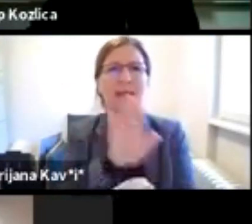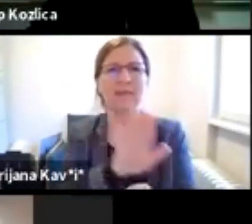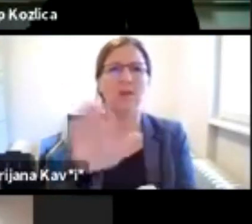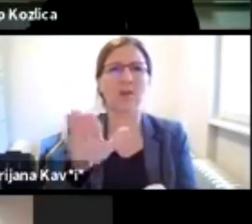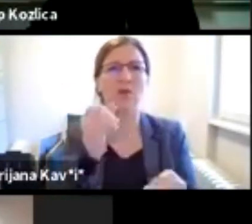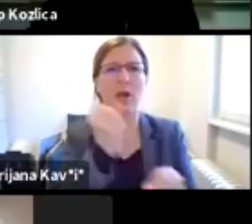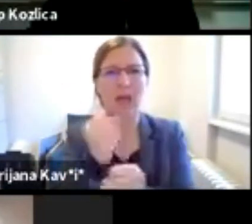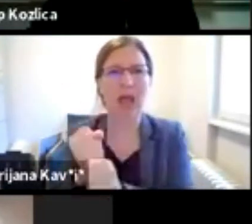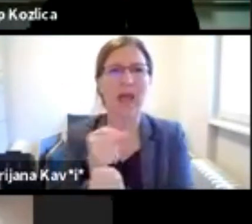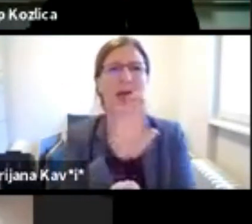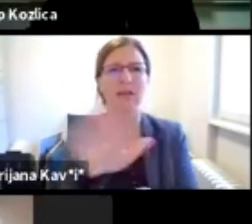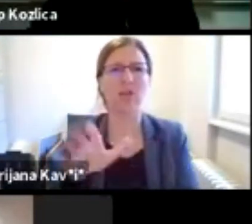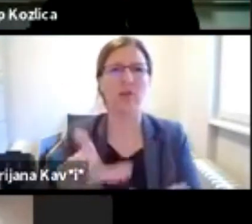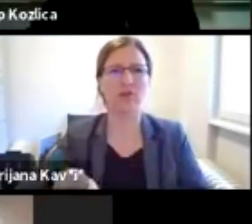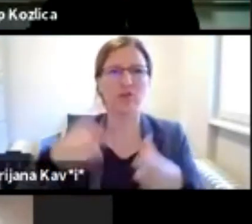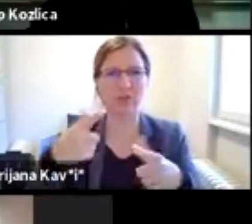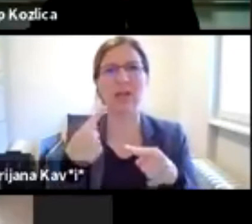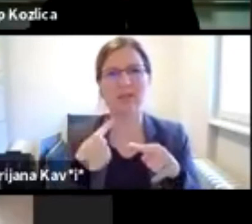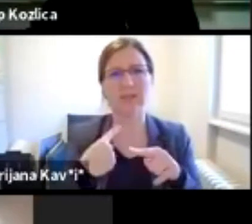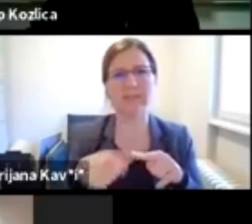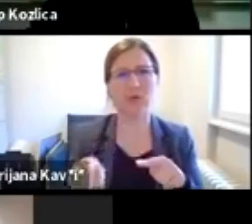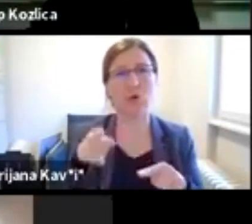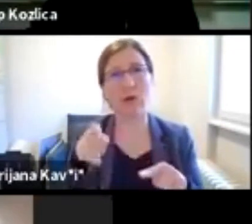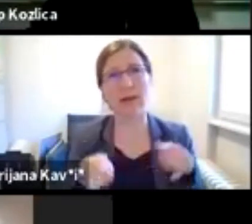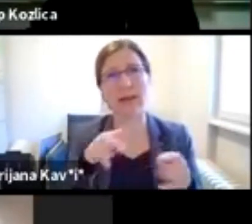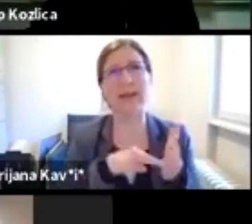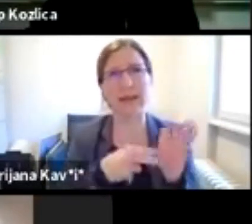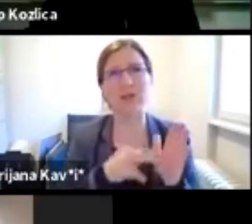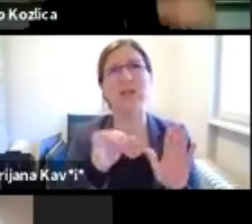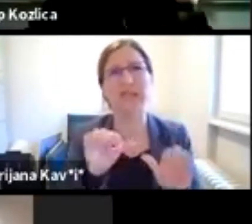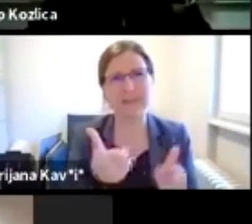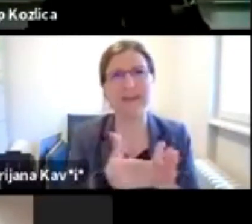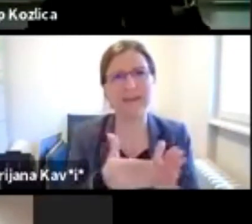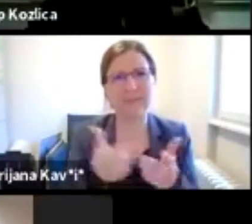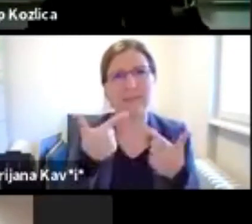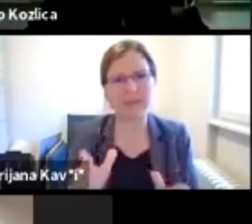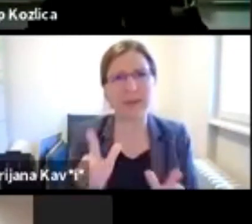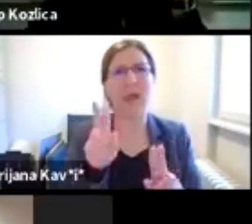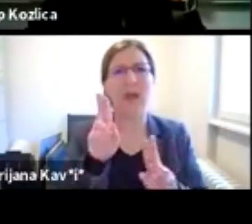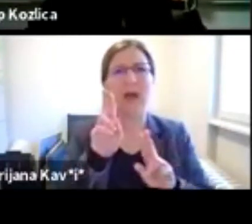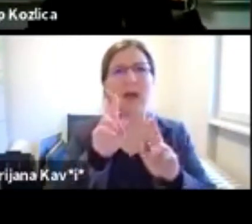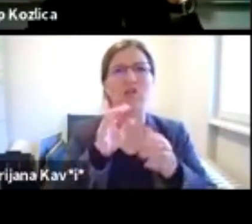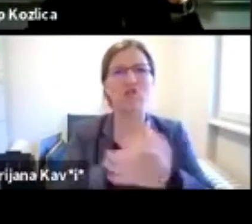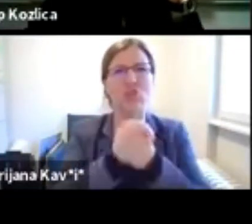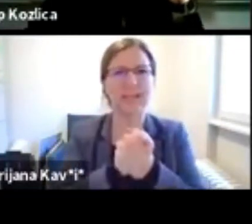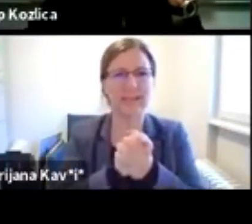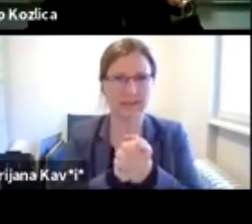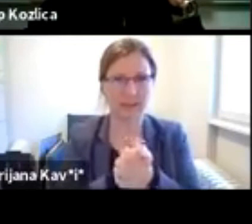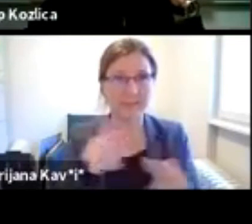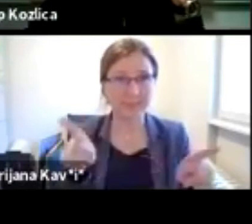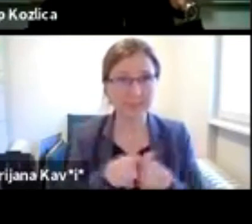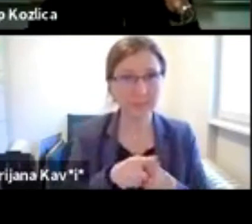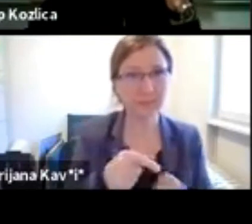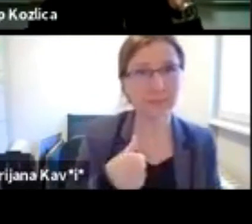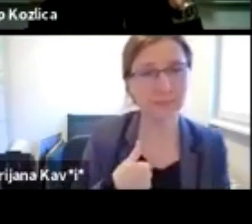način neka to ipak ostane u vidu jedne čestitke. Moram vam prenijeti da mi